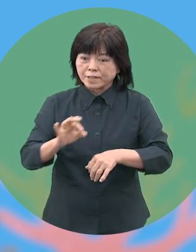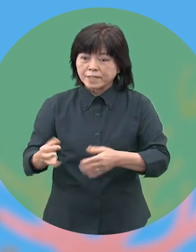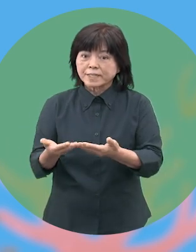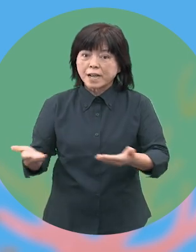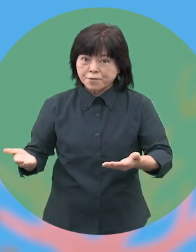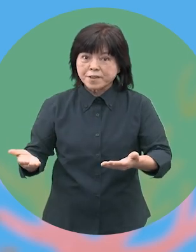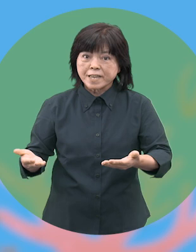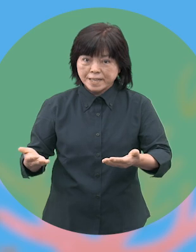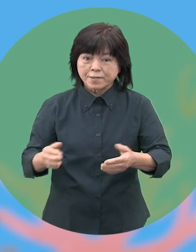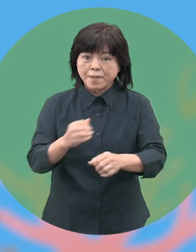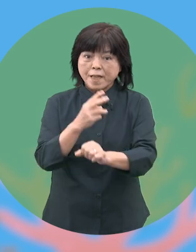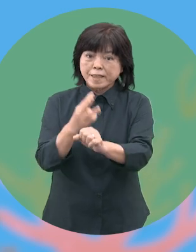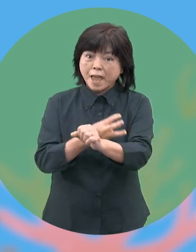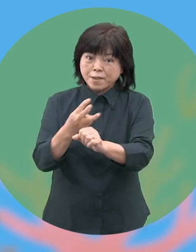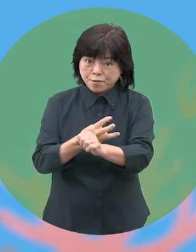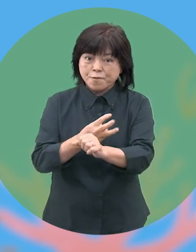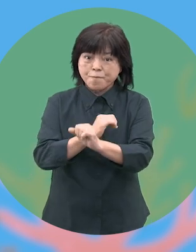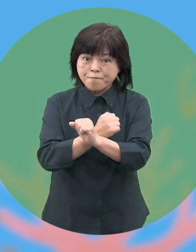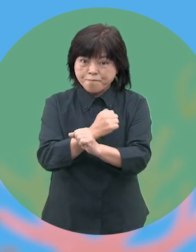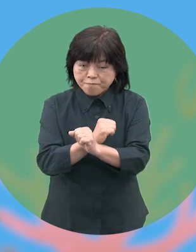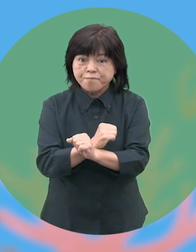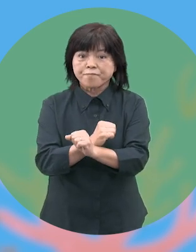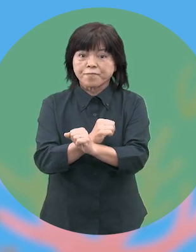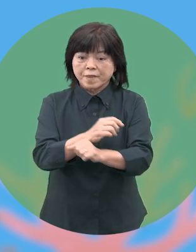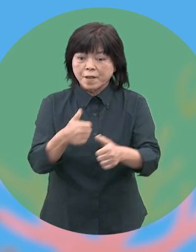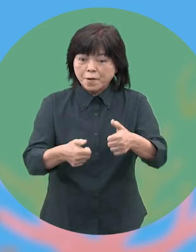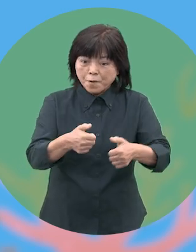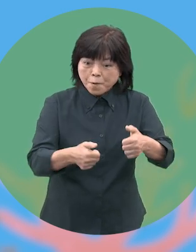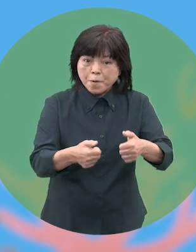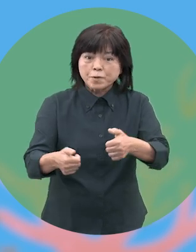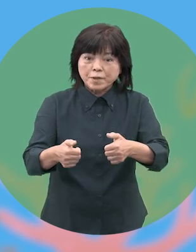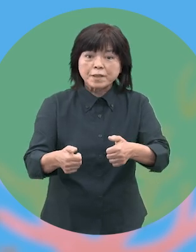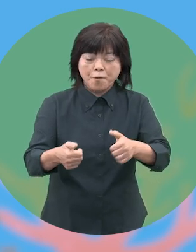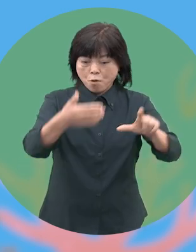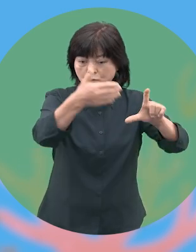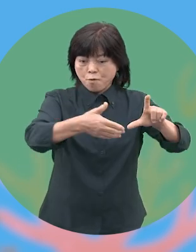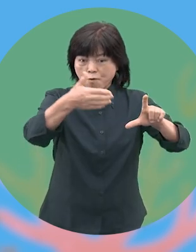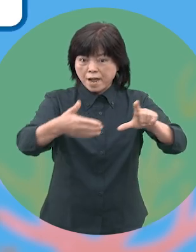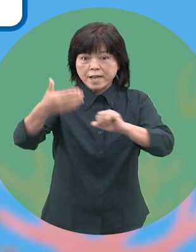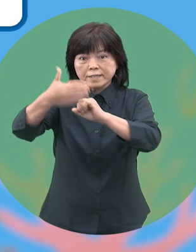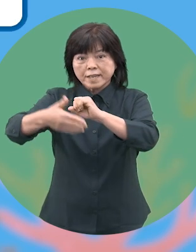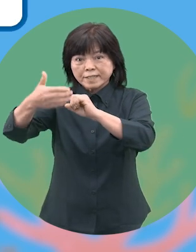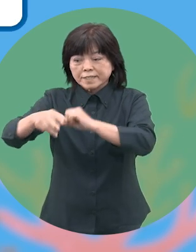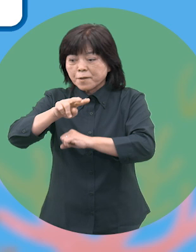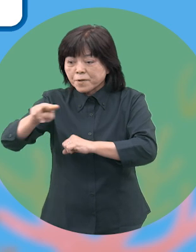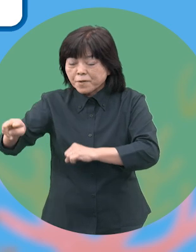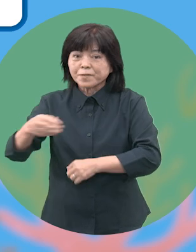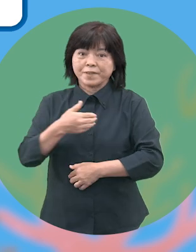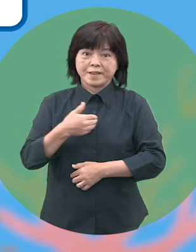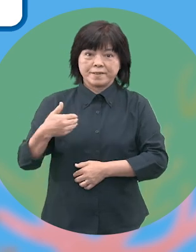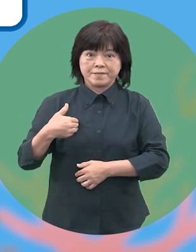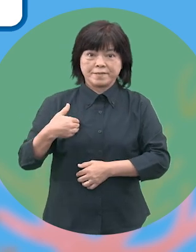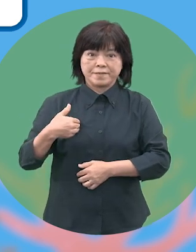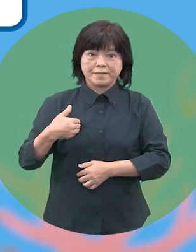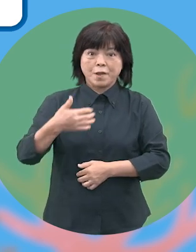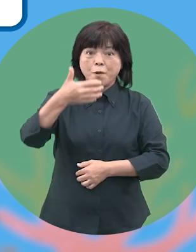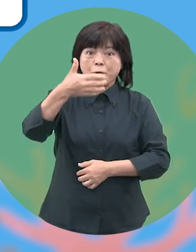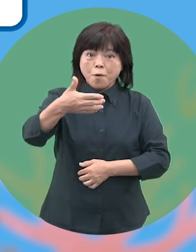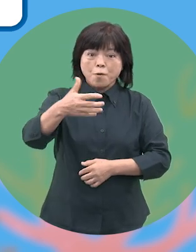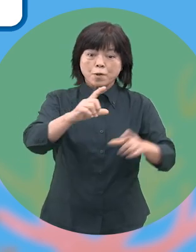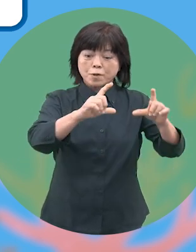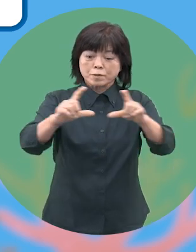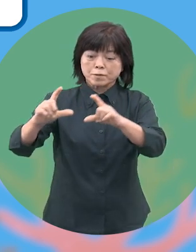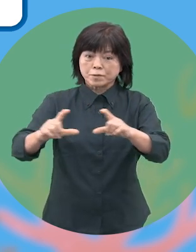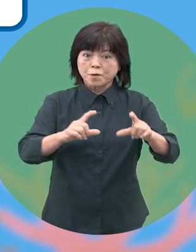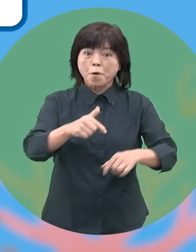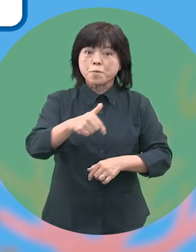題研究、ロボット競技などの様子を動画や写真で見ることができます。 こうやって9つの部門に分か